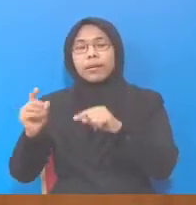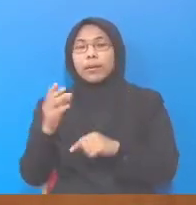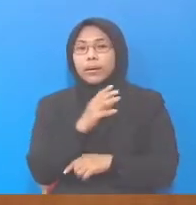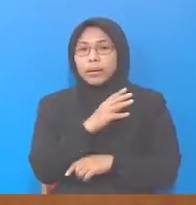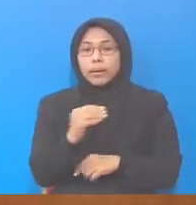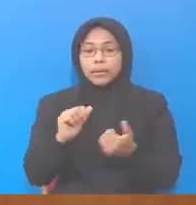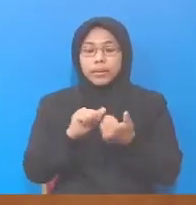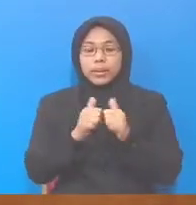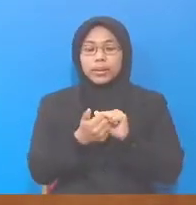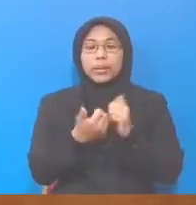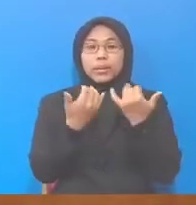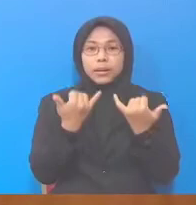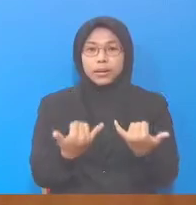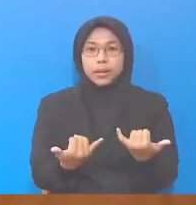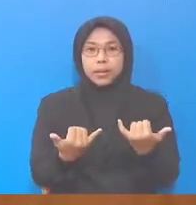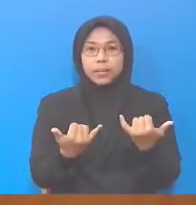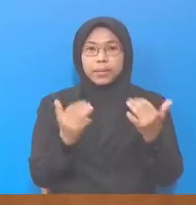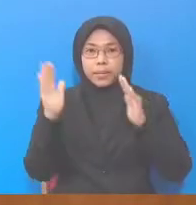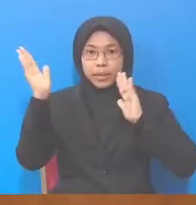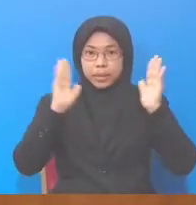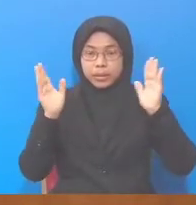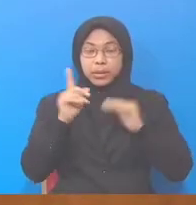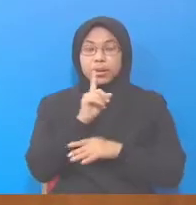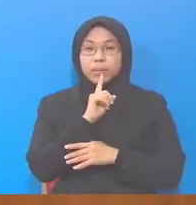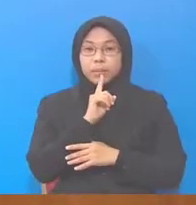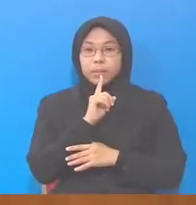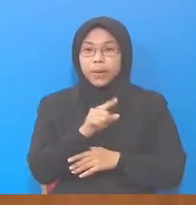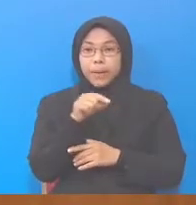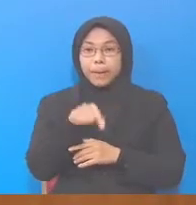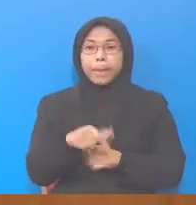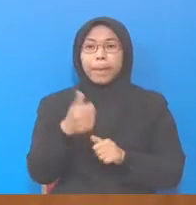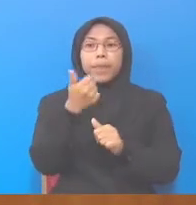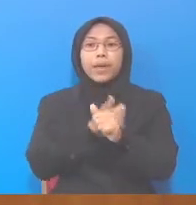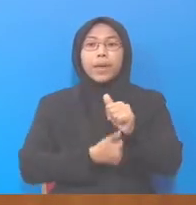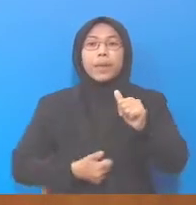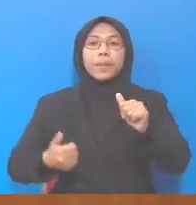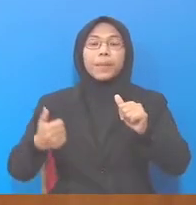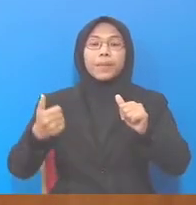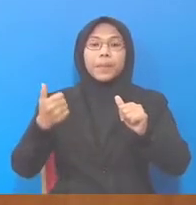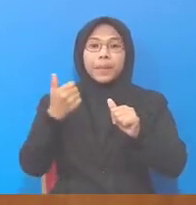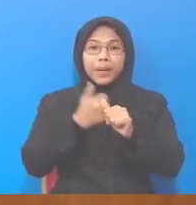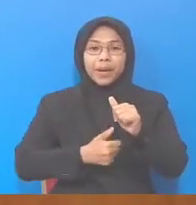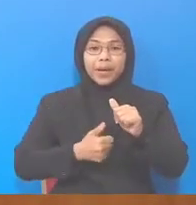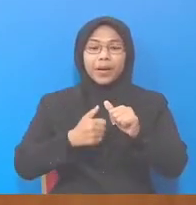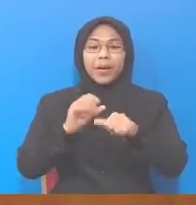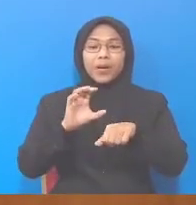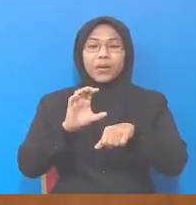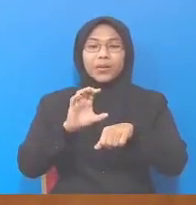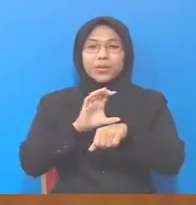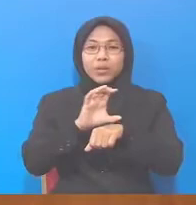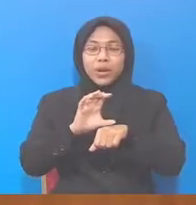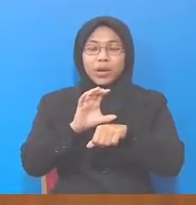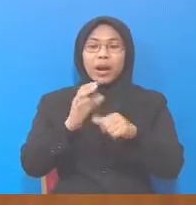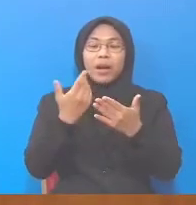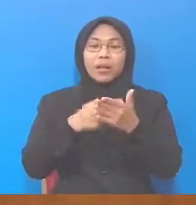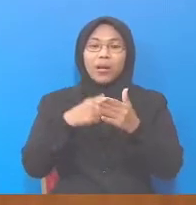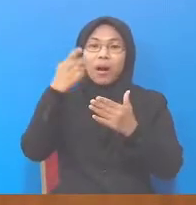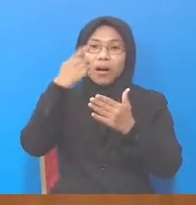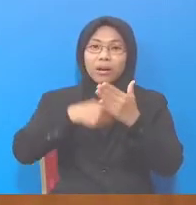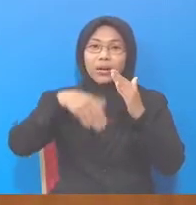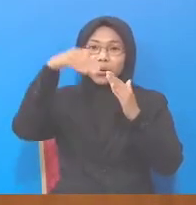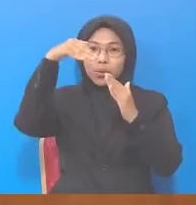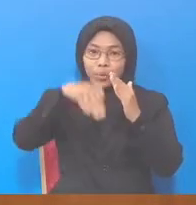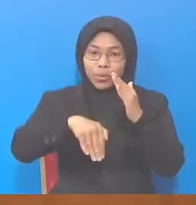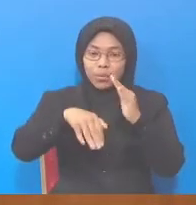dan masalah didalam negara kita ini Allah setiap kali Apabila harga komoditi itu turun